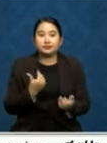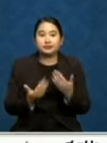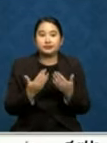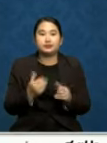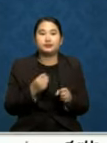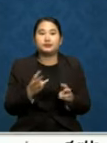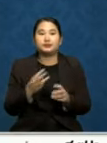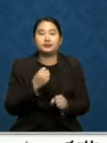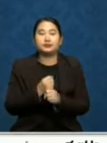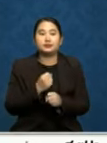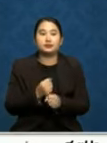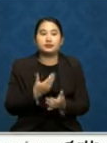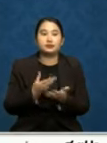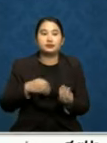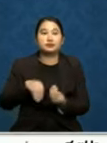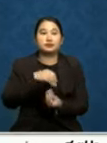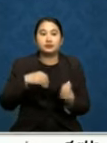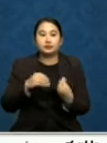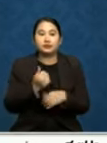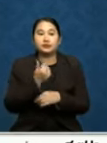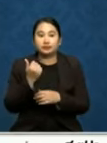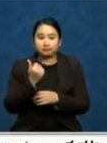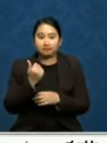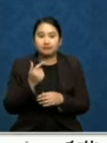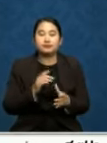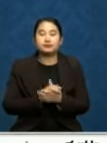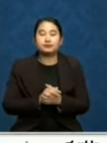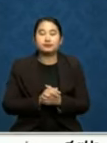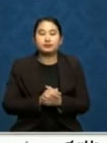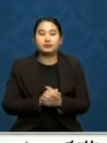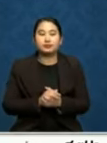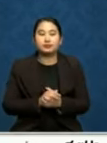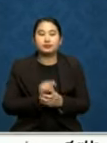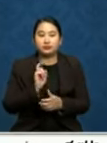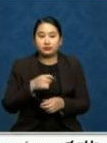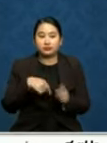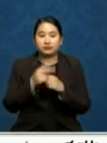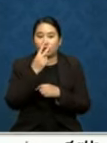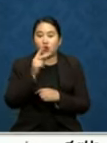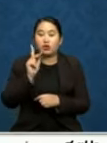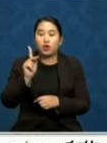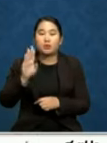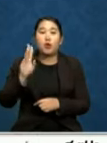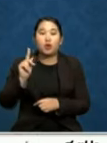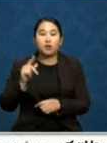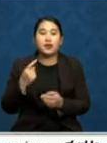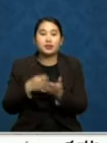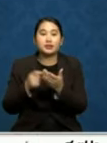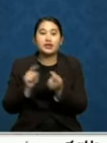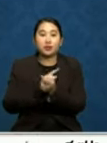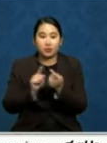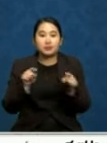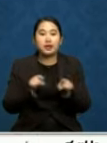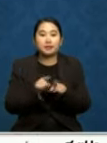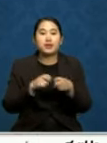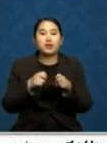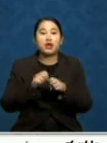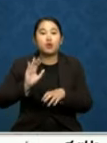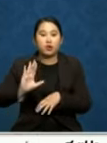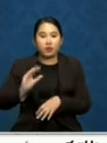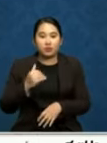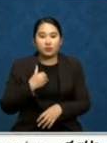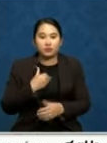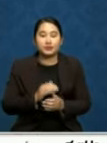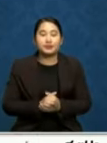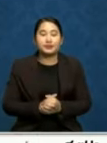จจะเป็นการลงทุนที่นอกจากกรอบปกตินะครับซึ่งต้องไปดูกปข.ดูประกันสังคมเหมือนกันนะครับเขาก็มีปัญหาของเขาเหมือนกันน